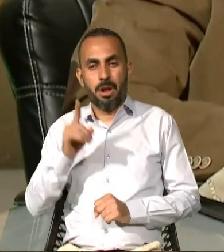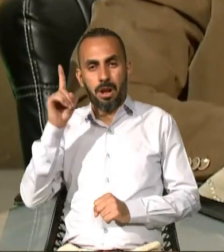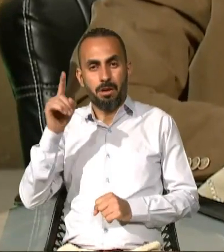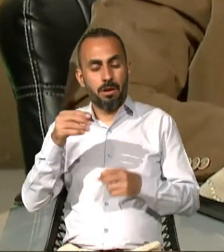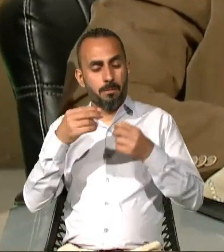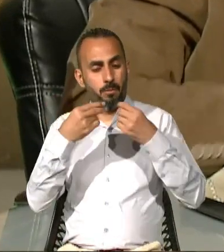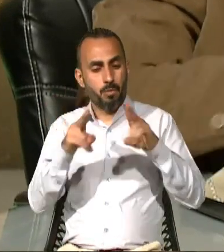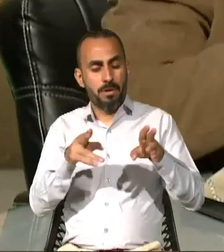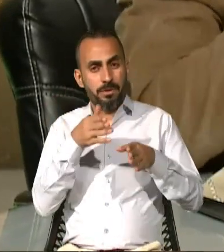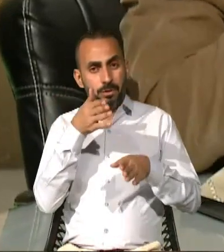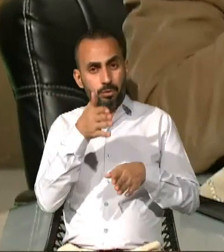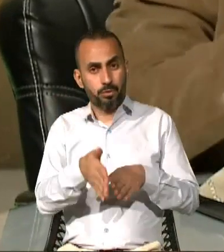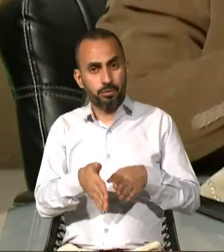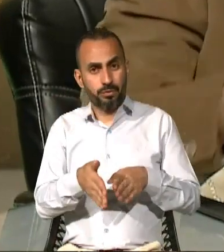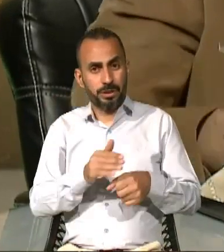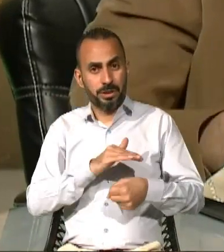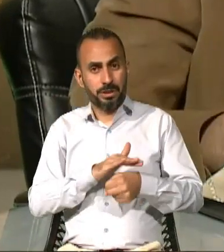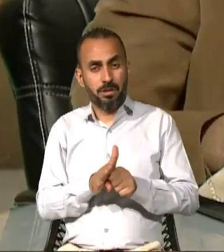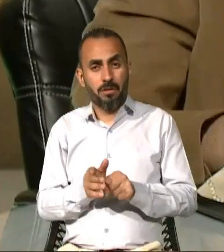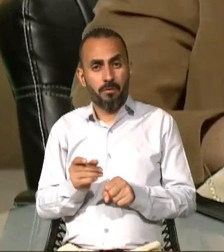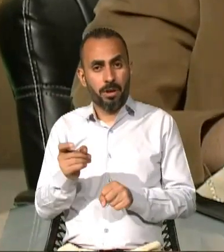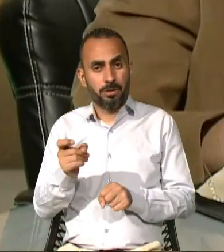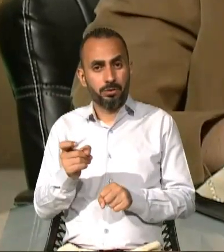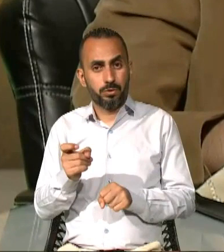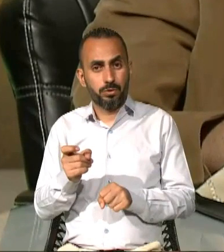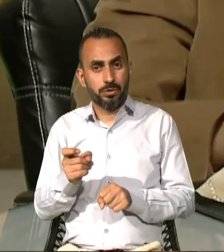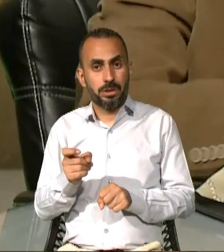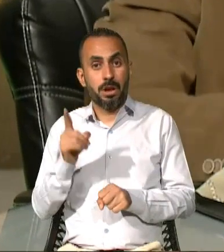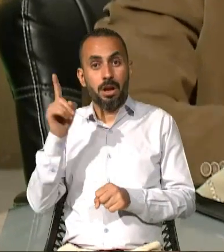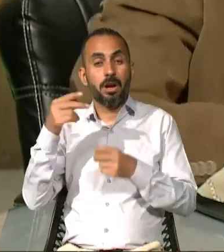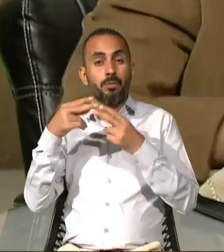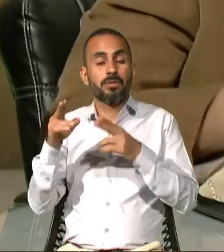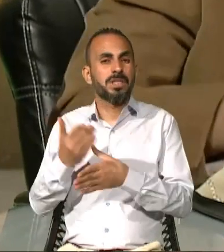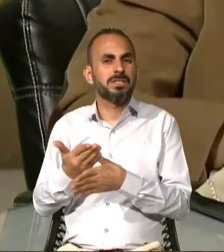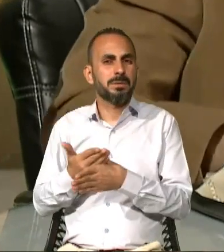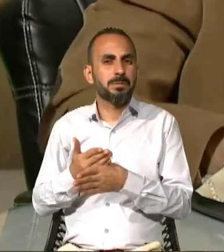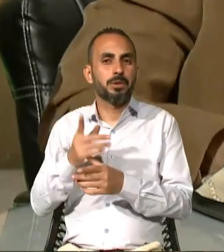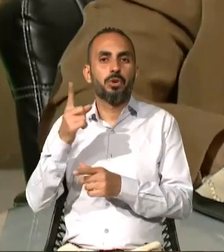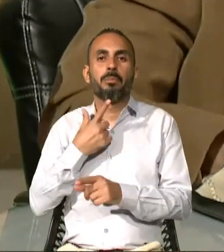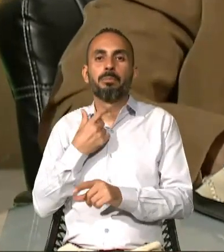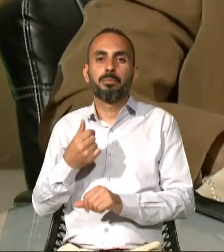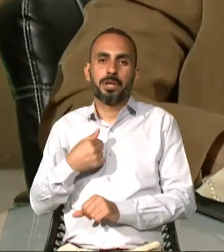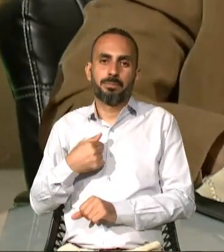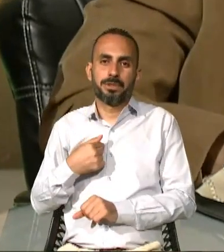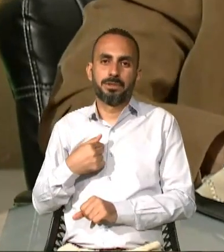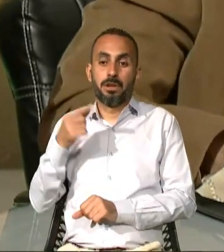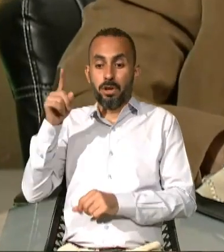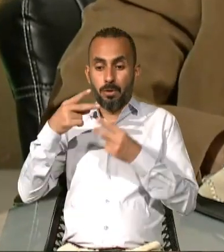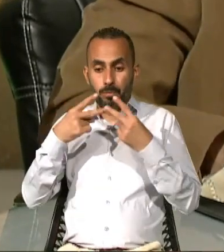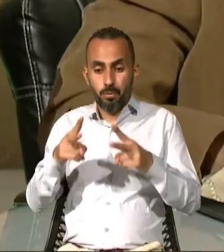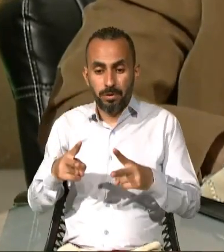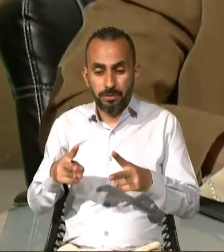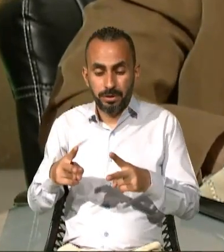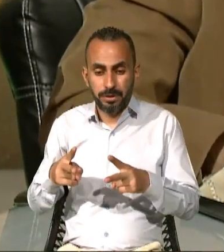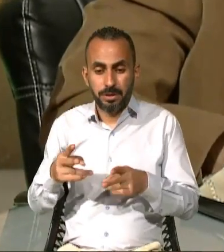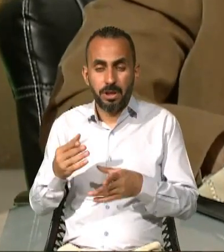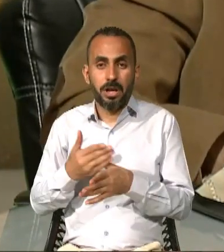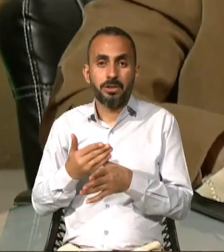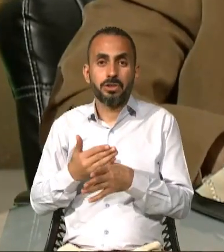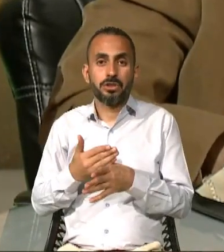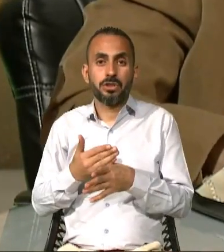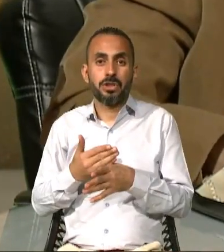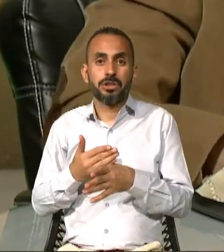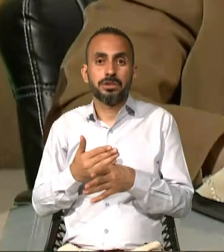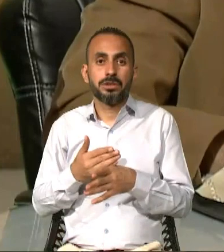ده عشان بيحبنا، سمح بالفيروس ده عشان يرجعنا عن طرقنا الرياضية، سمح بالفيروس ده عشان